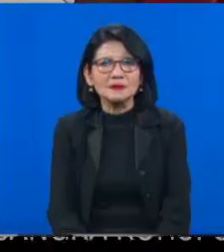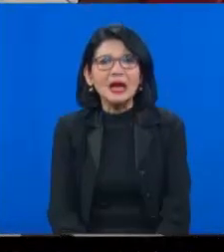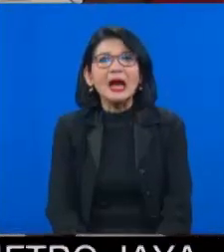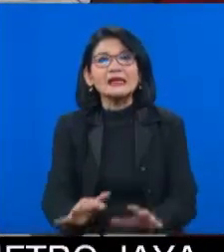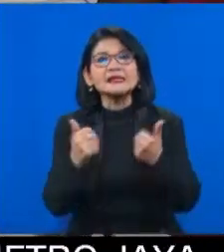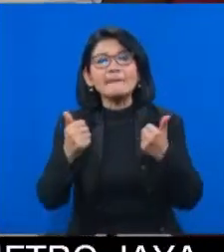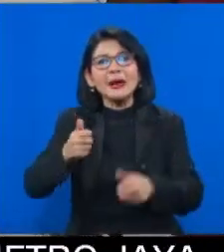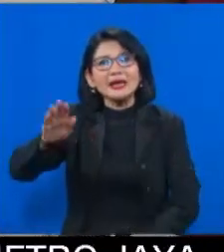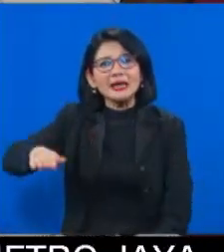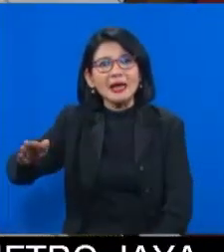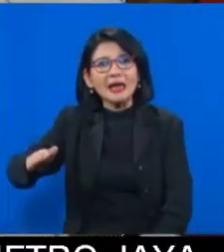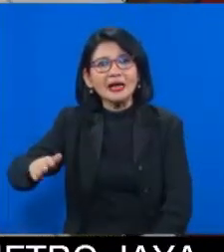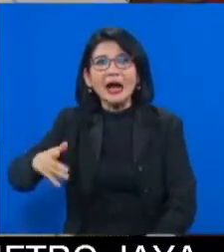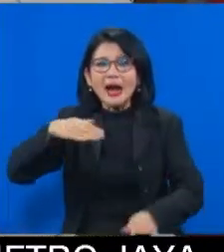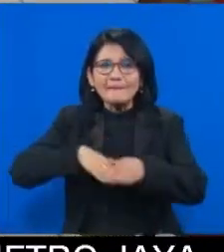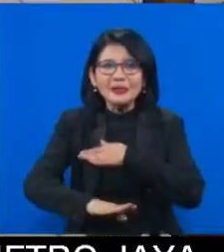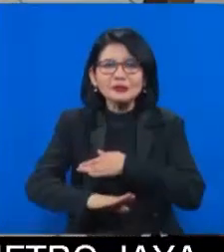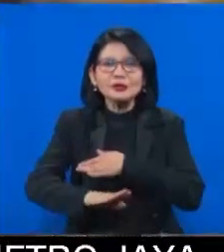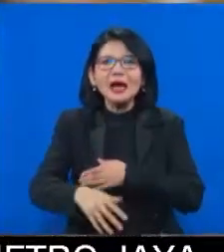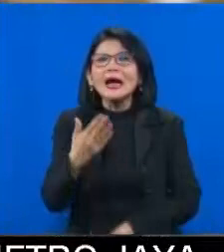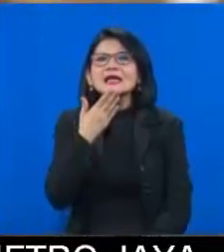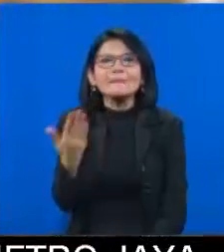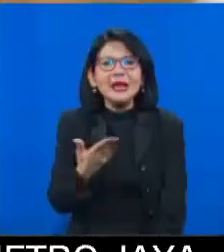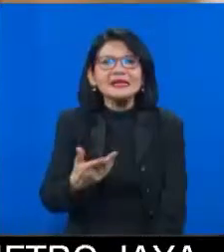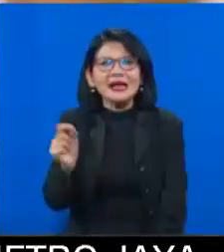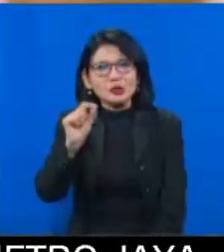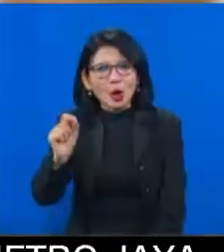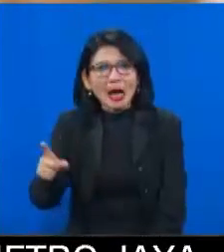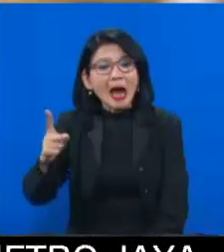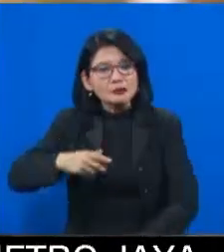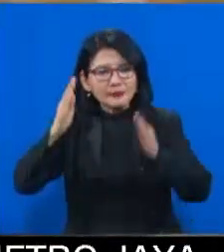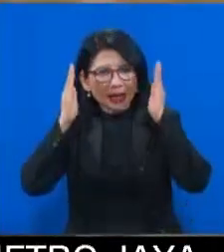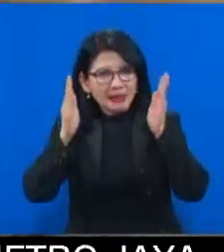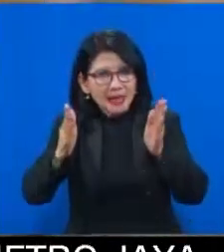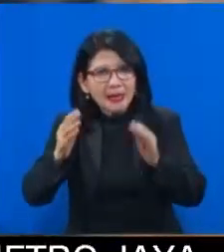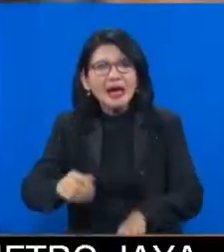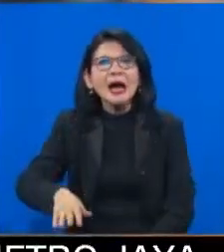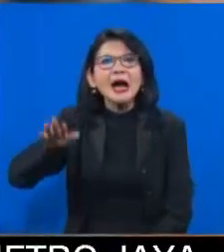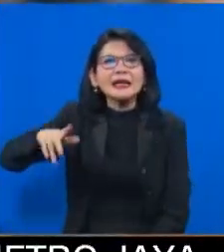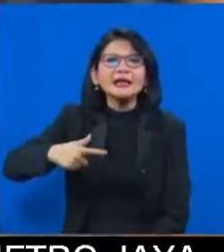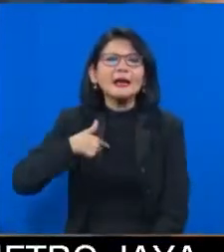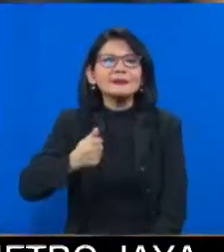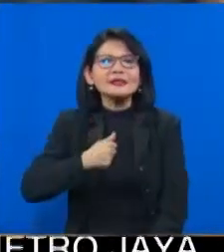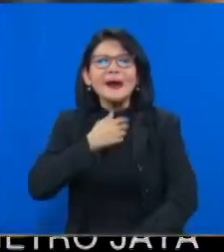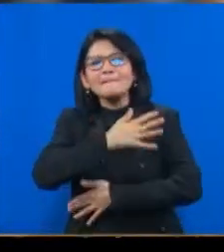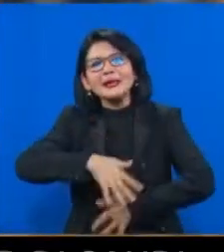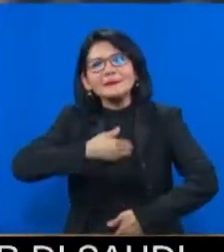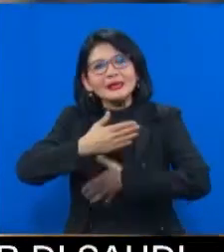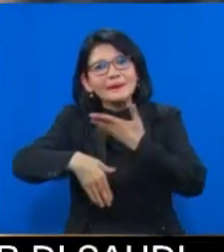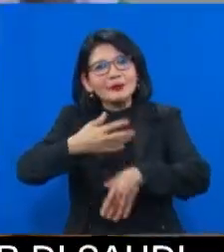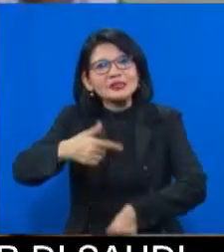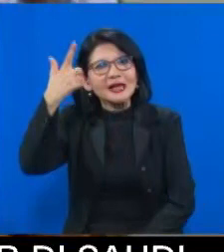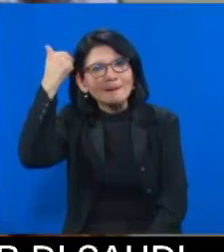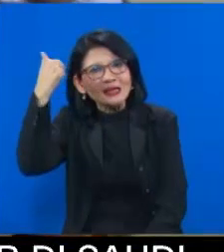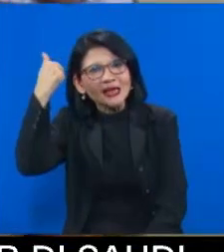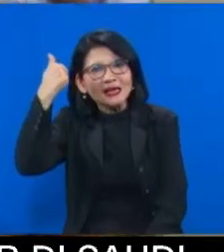Kesiapan anak untuk masuk dalam rutinitas sekolah harus diperhatikan agar anak bisa menikmati proses belajar dan